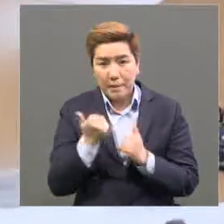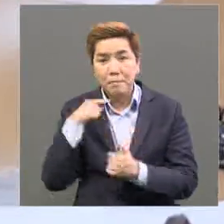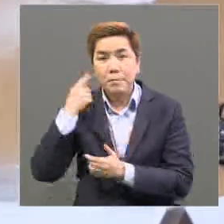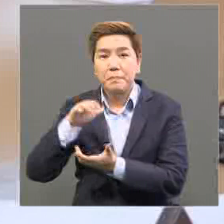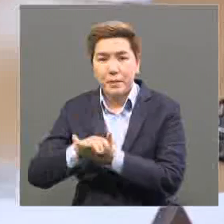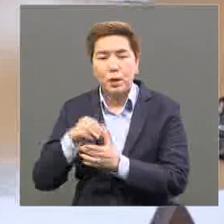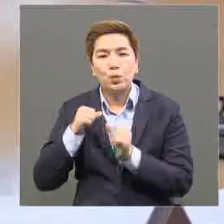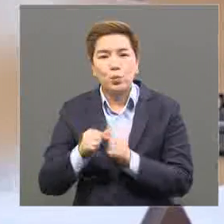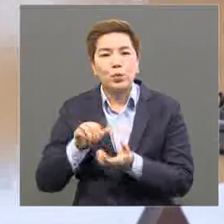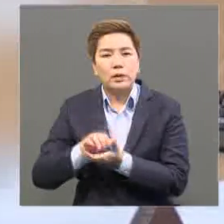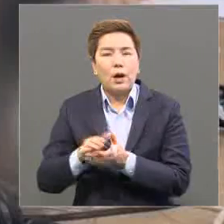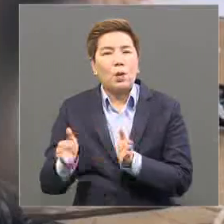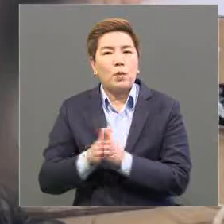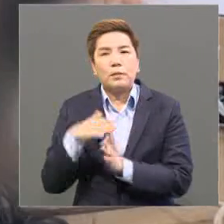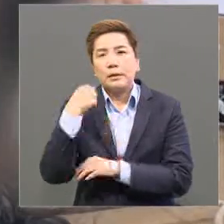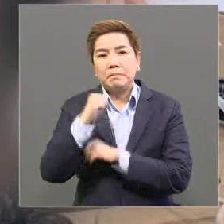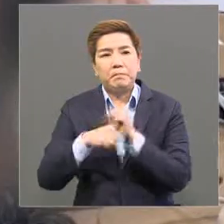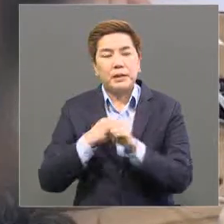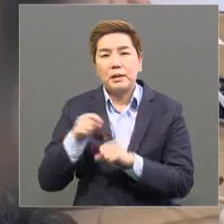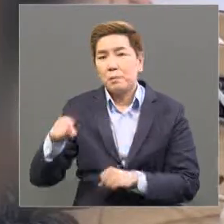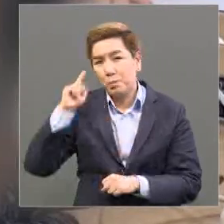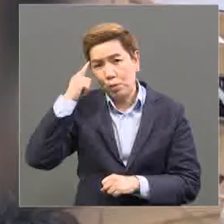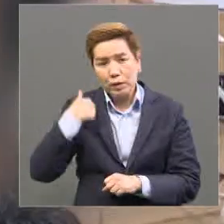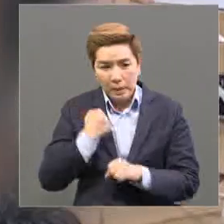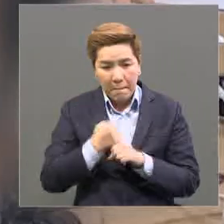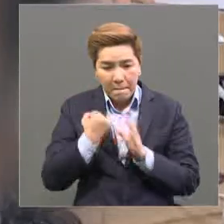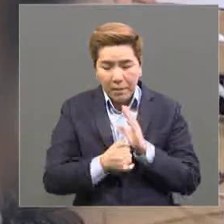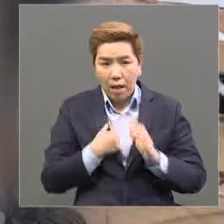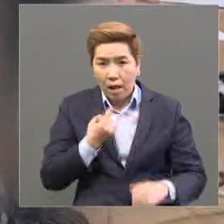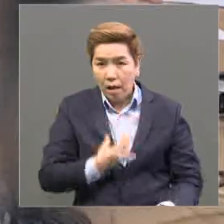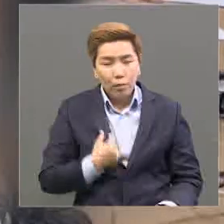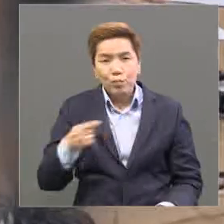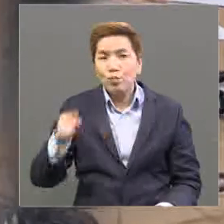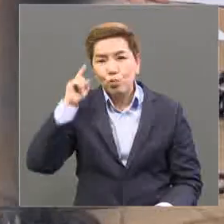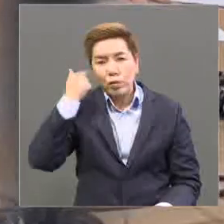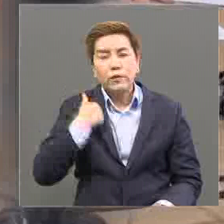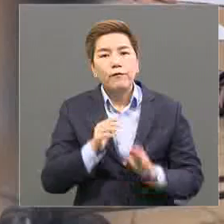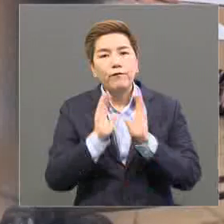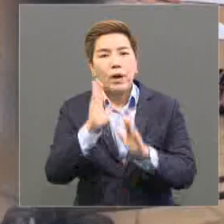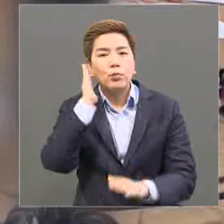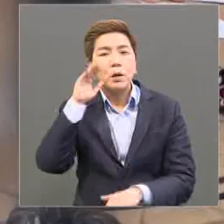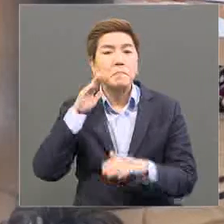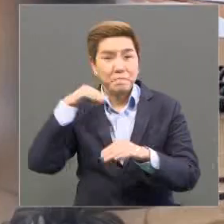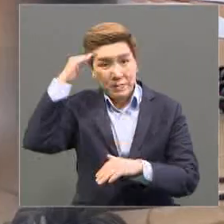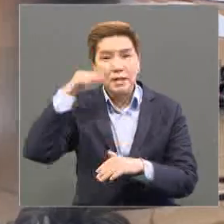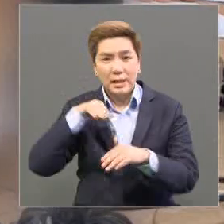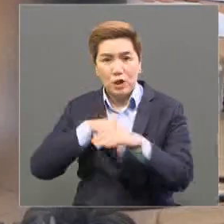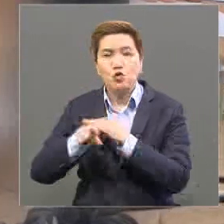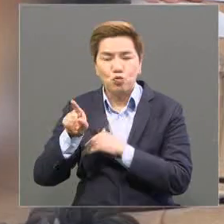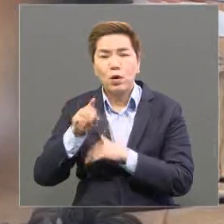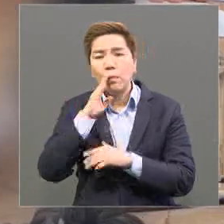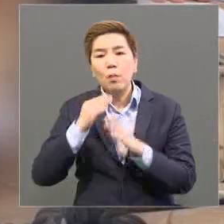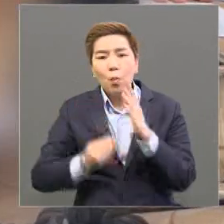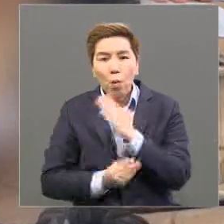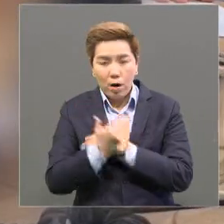ปัจจุบันเนี่ยอยู่กินกันกว่า10ปีแล้วไม่เคยรู้นะครับว่าตัวเองมีคดีติดตัวแล้วก็ฝากไปยังพี่ชายที่ยังหลบหนีอยู่นะครับบอกว่า